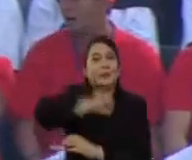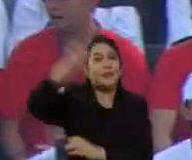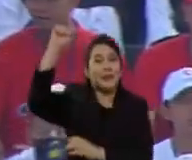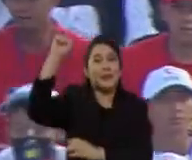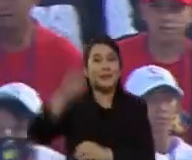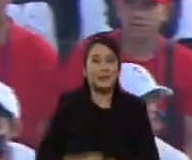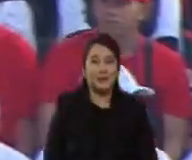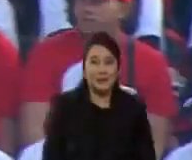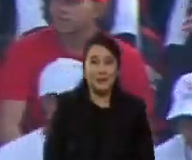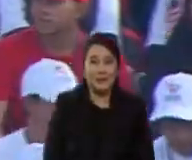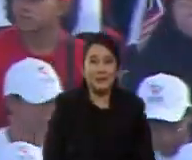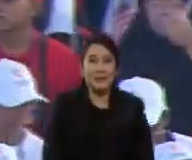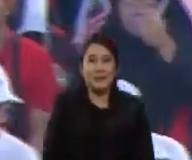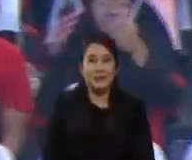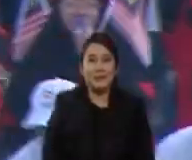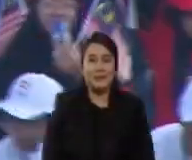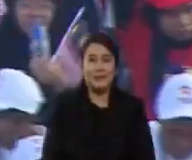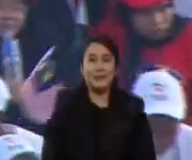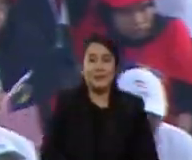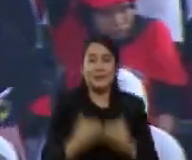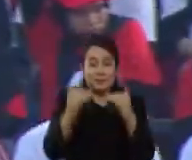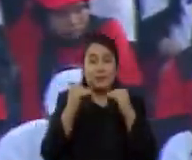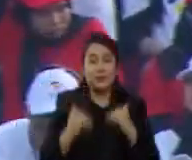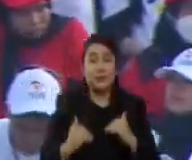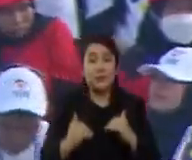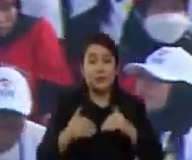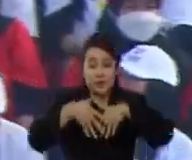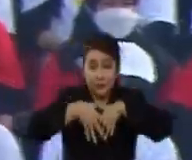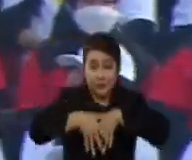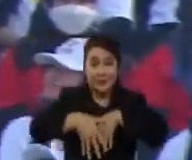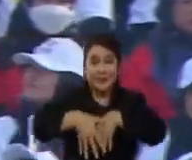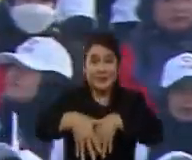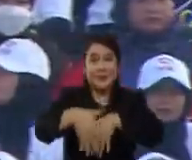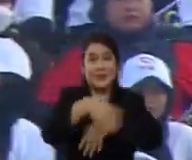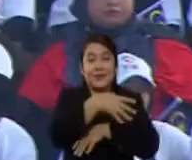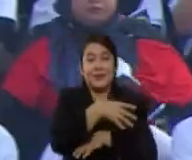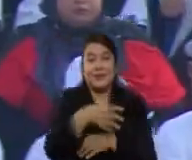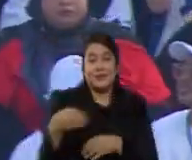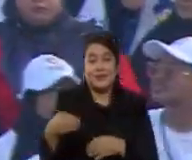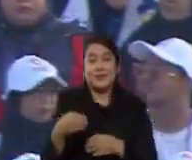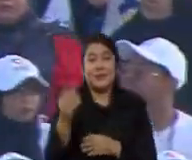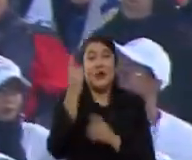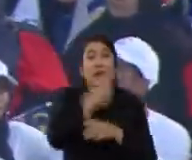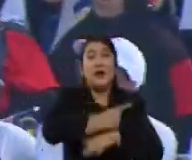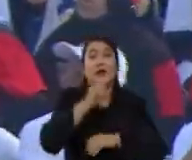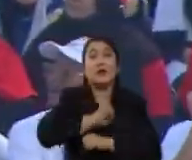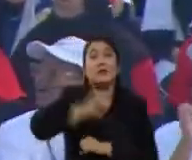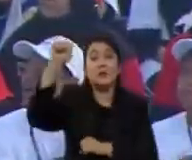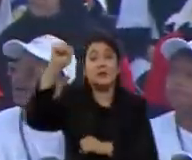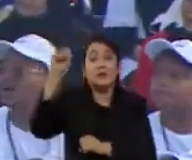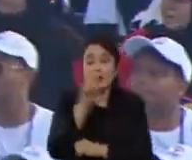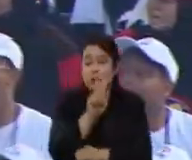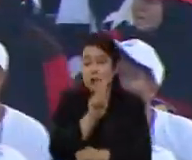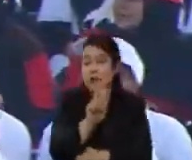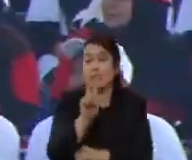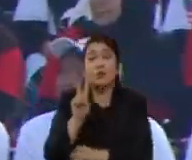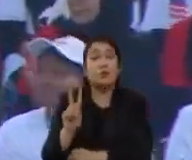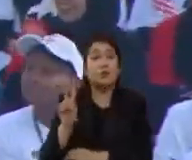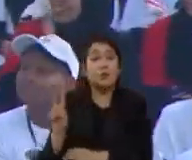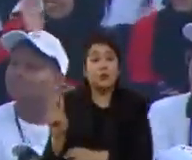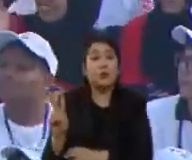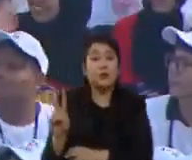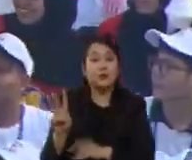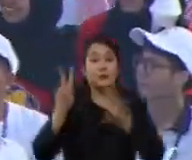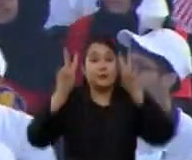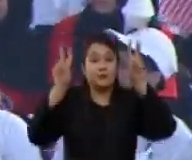kemerdekaan. Berikut ialah acara pembarisan dan perarakan Hari Kebangsaan 2022